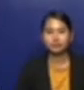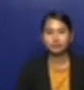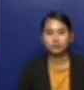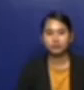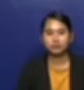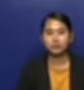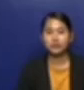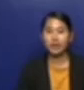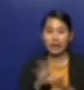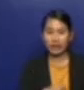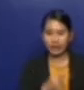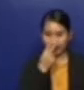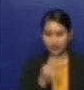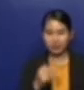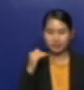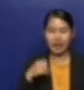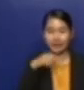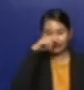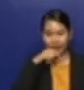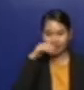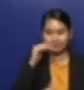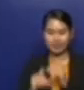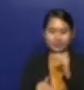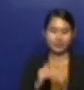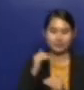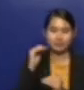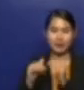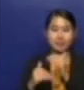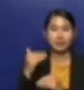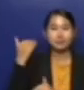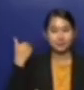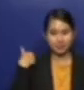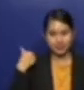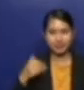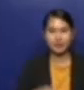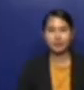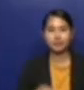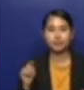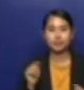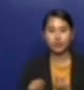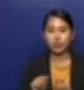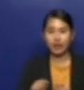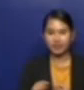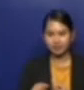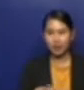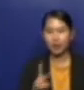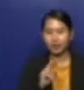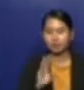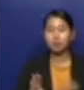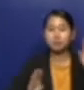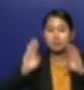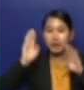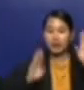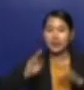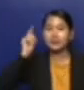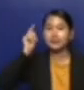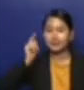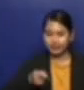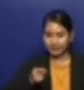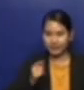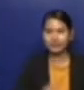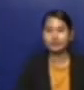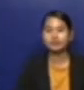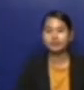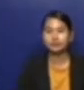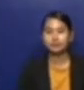ห็นการพัฒนาของบ้านของเมืองเนี่ยนำไปสู่ความเป็นโลกประชาธิปไตยอย่างแท้จริงลงไปสู่โลกของความ